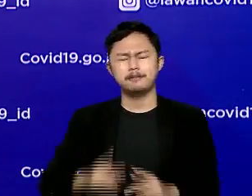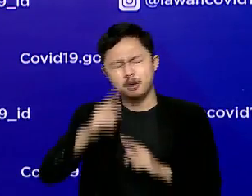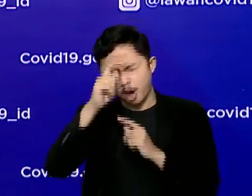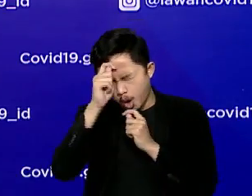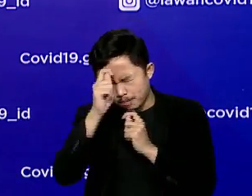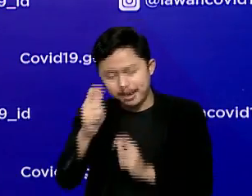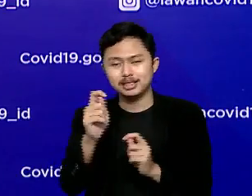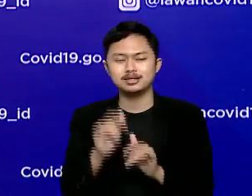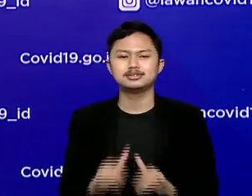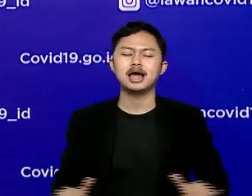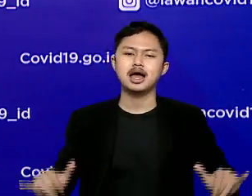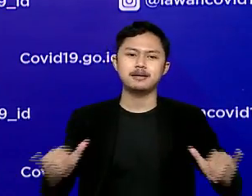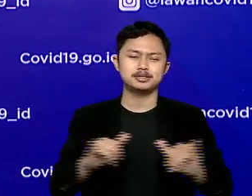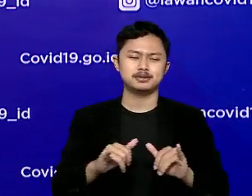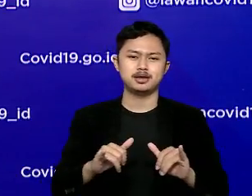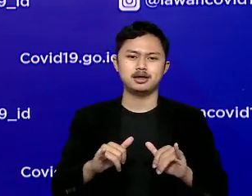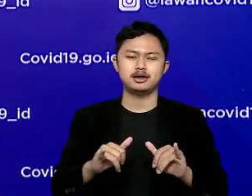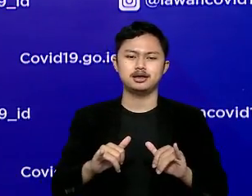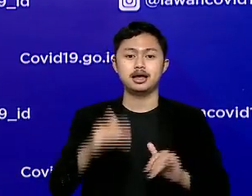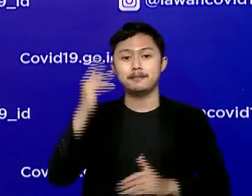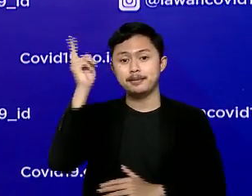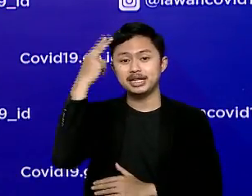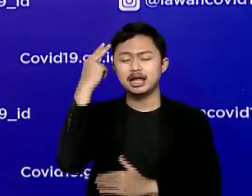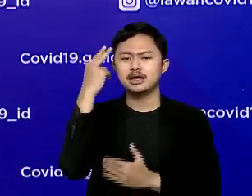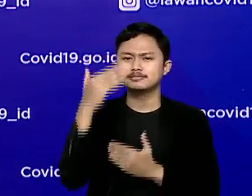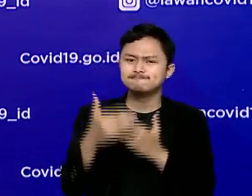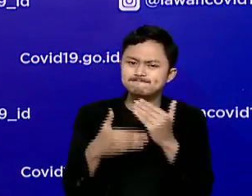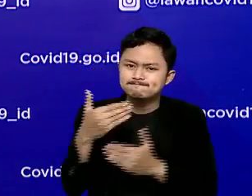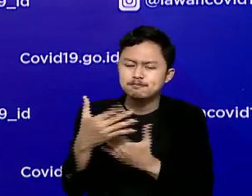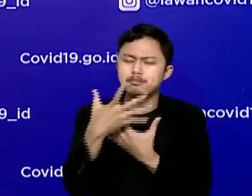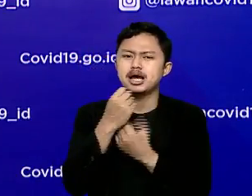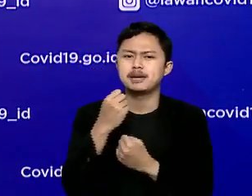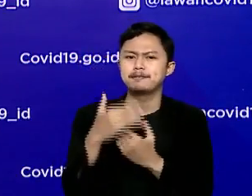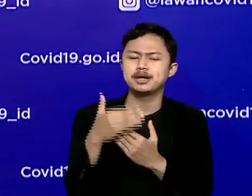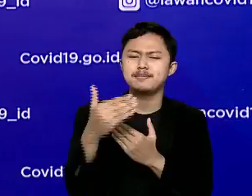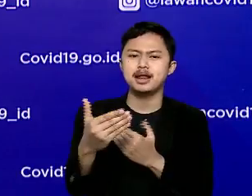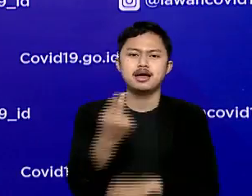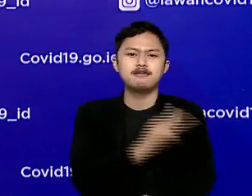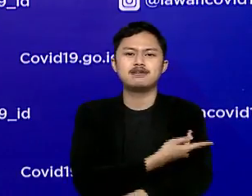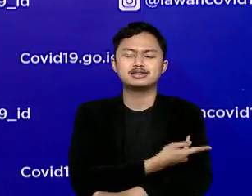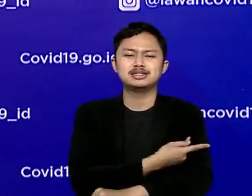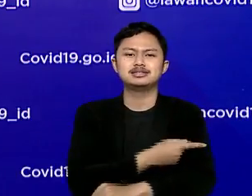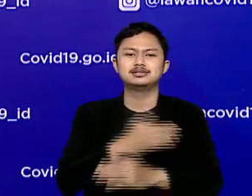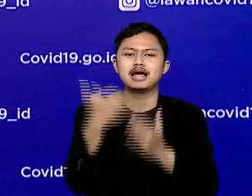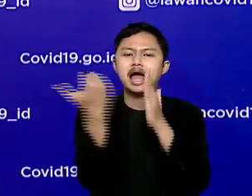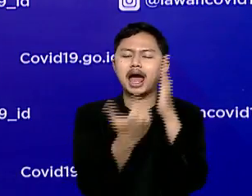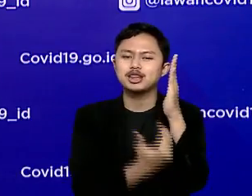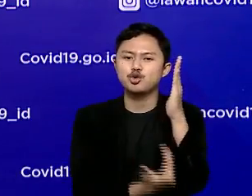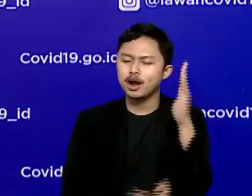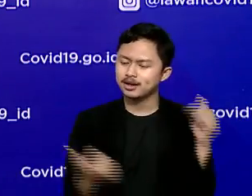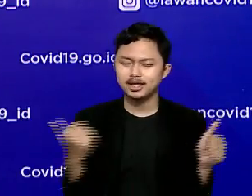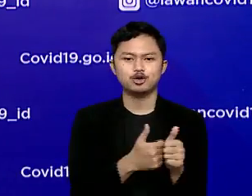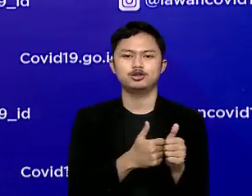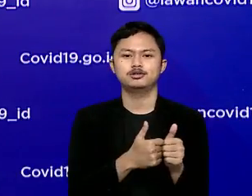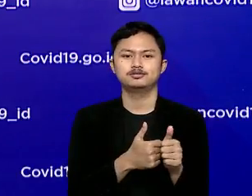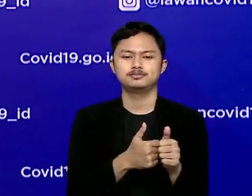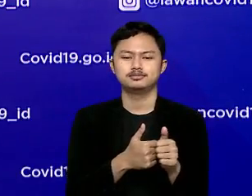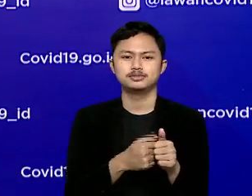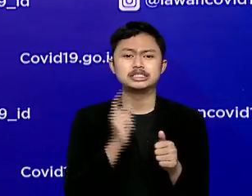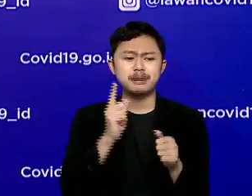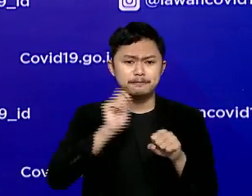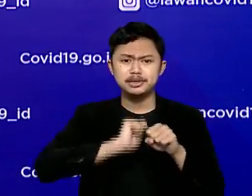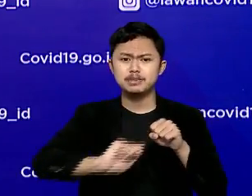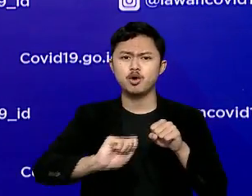rasa. Kedepannya, pemerintah berharap agar vaksinasi dilakukan sesuai prosedur yang semata-mata